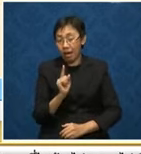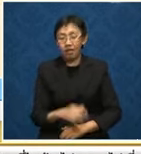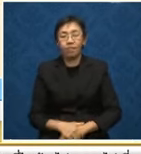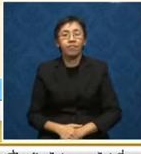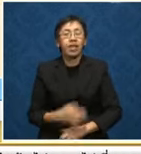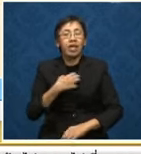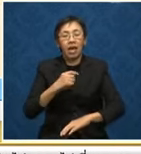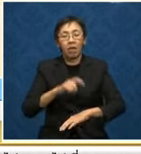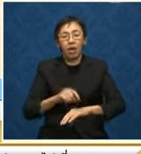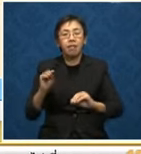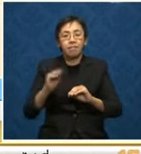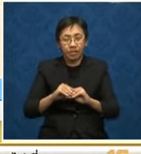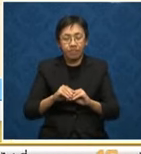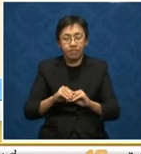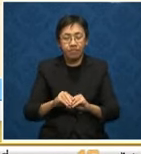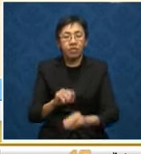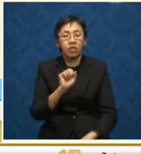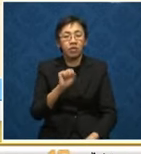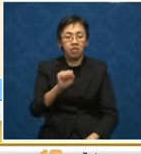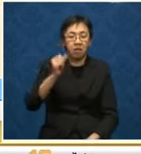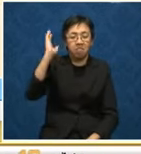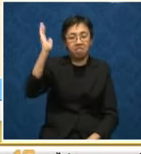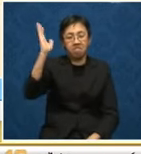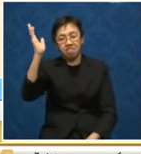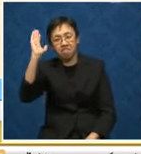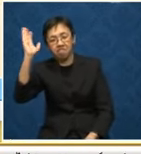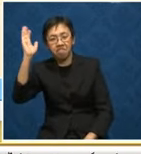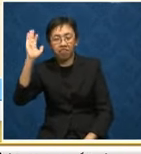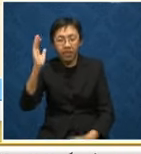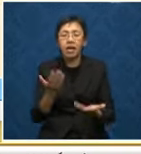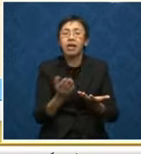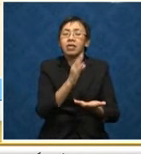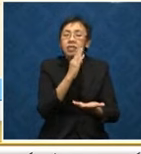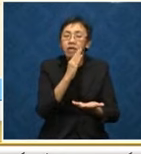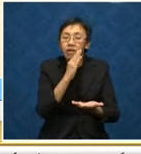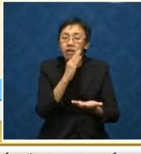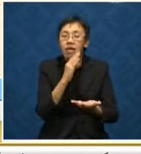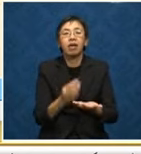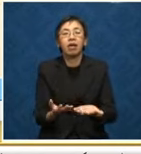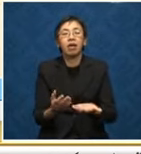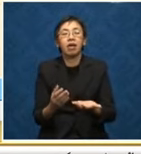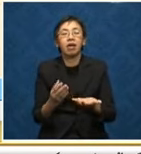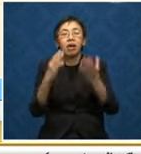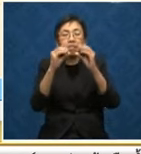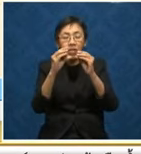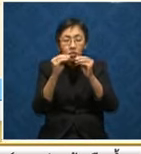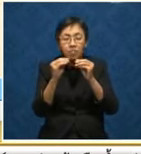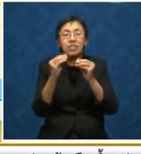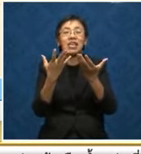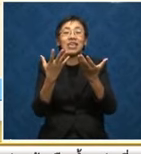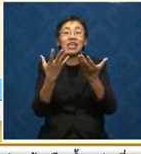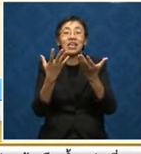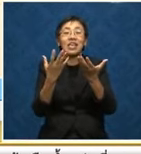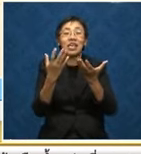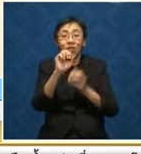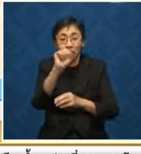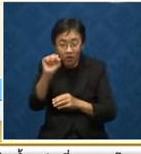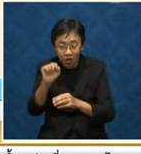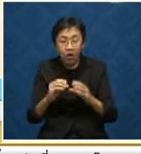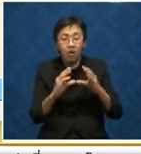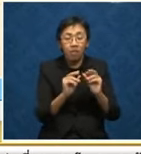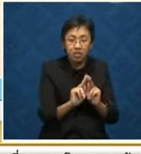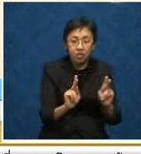าที่เพิ่มขึ้นของส.ส.ที่ทำหน้าที่ในสภาไม่ว่าจะเป็นชุดเล็กหรือชุดใหญ่ก็ตามครับเพราะฉะนั้นครับ2วัน